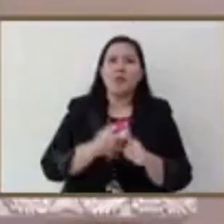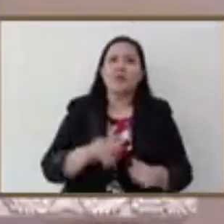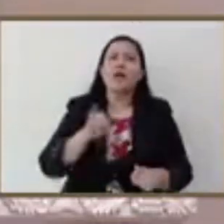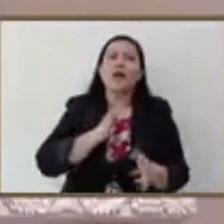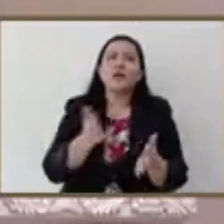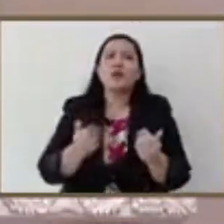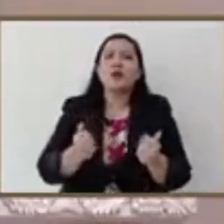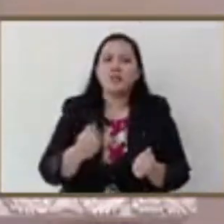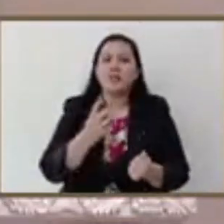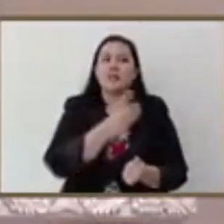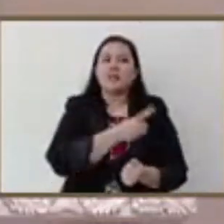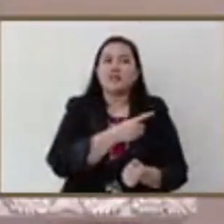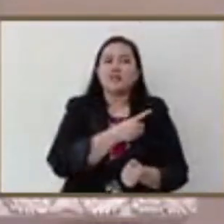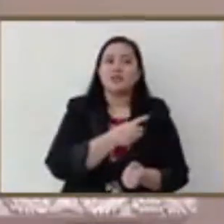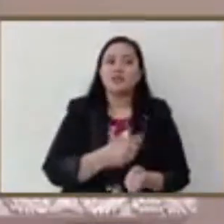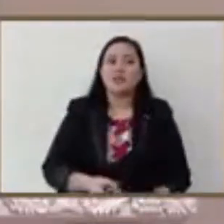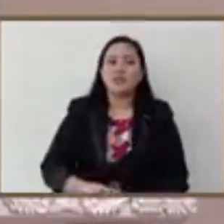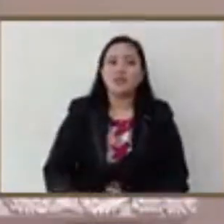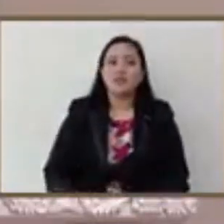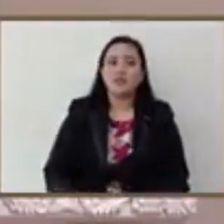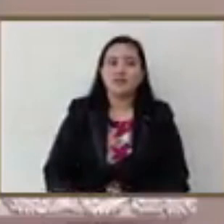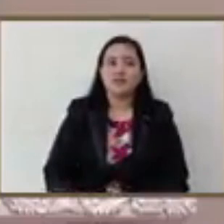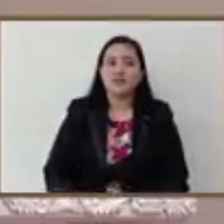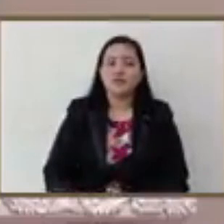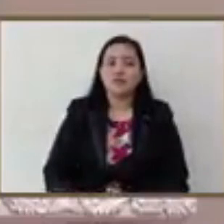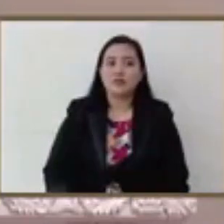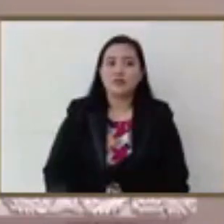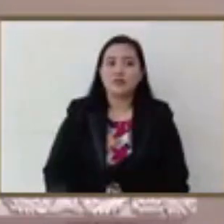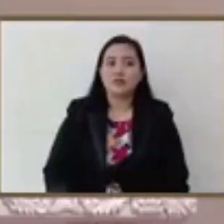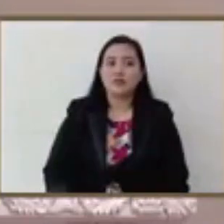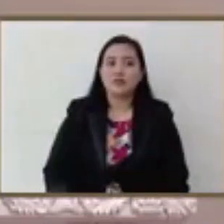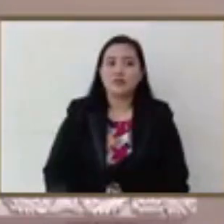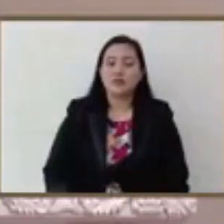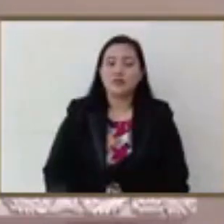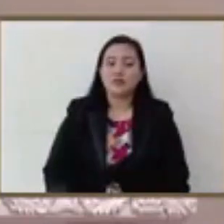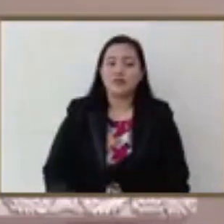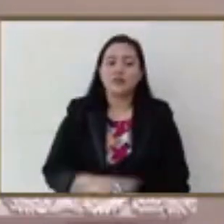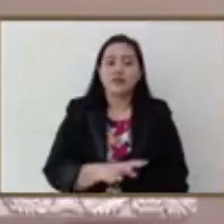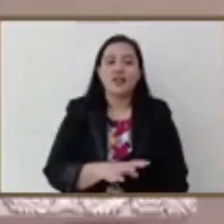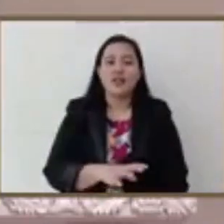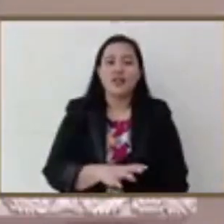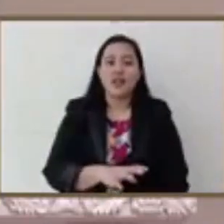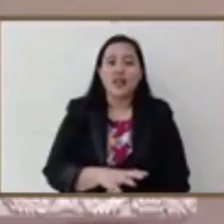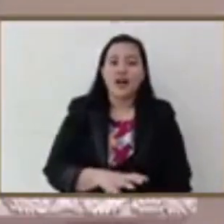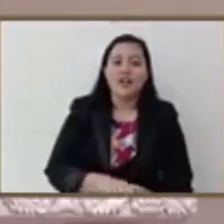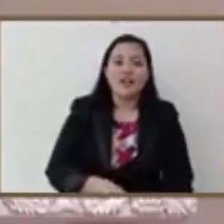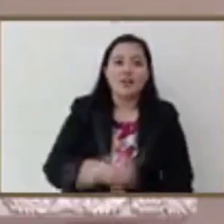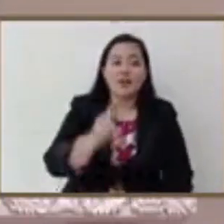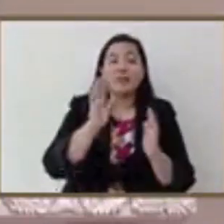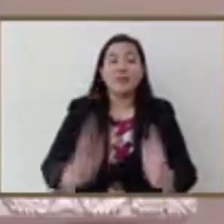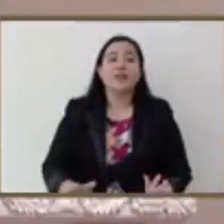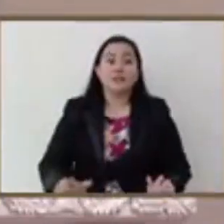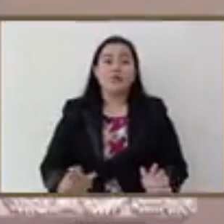you, nakakaawa ho. Kapag ka pumunta pa tayo sa church, ang sumasagana ay chismisan, ang sumasagana ay